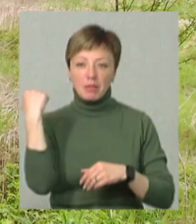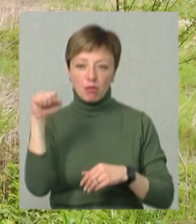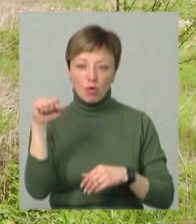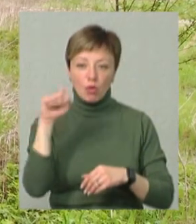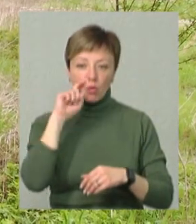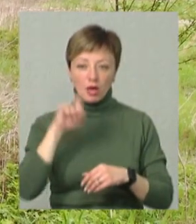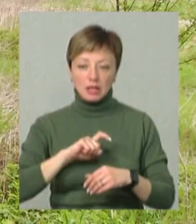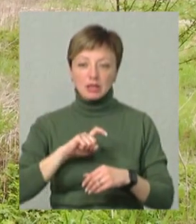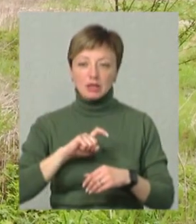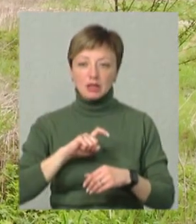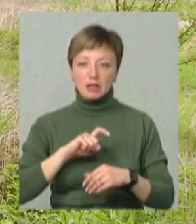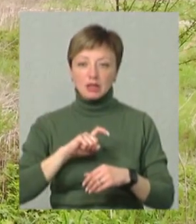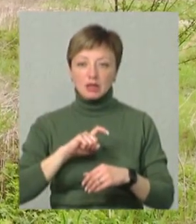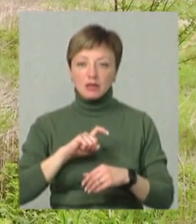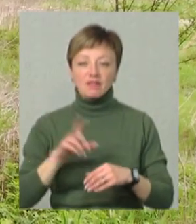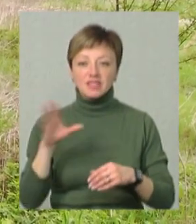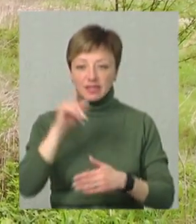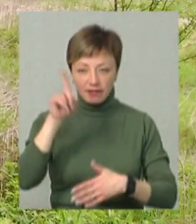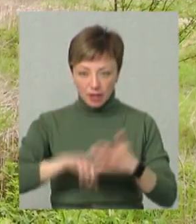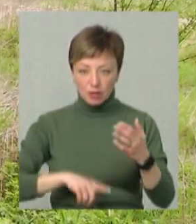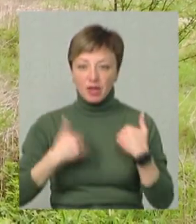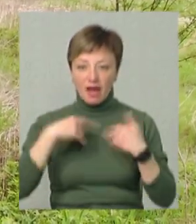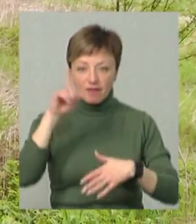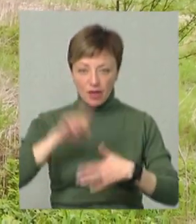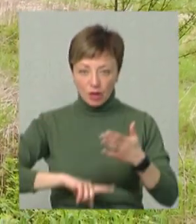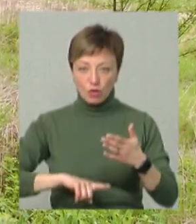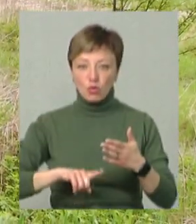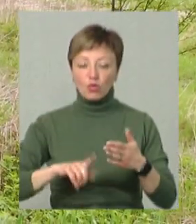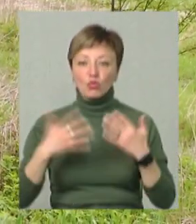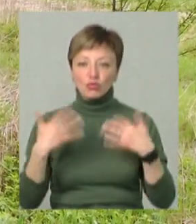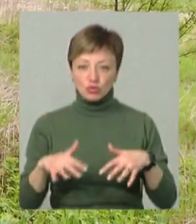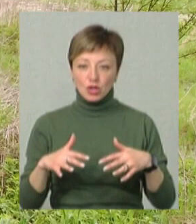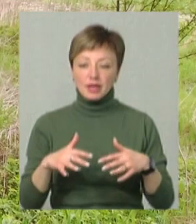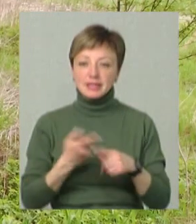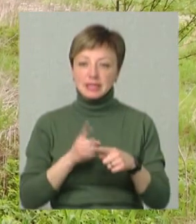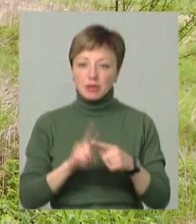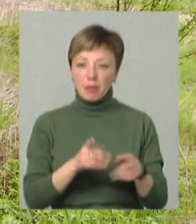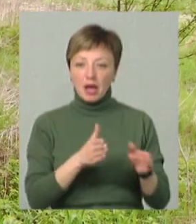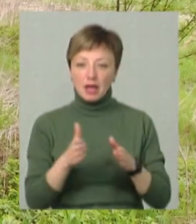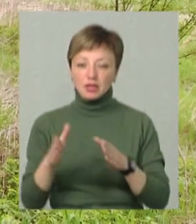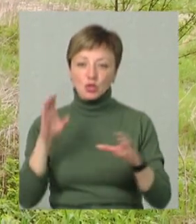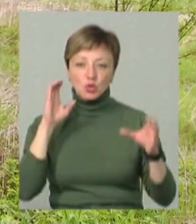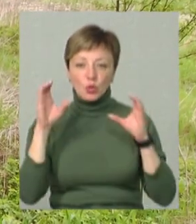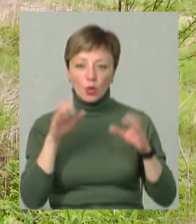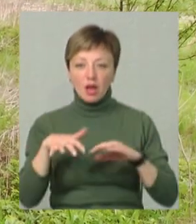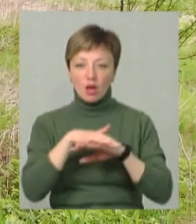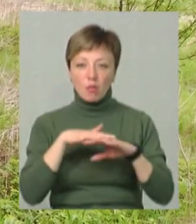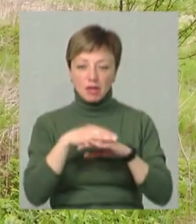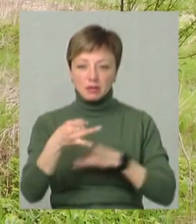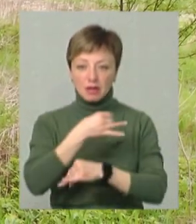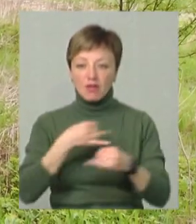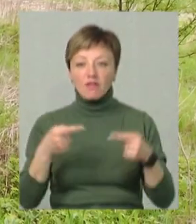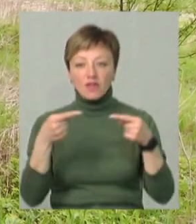в Україні, в яку ми усі віримо, і я вірю, ми вже оцим механізмом громадських слухань